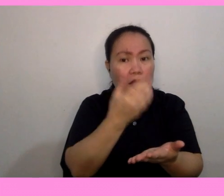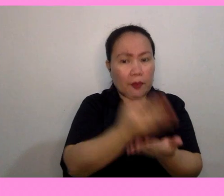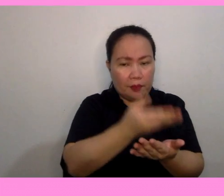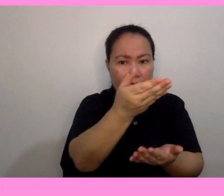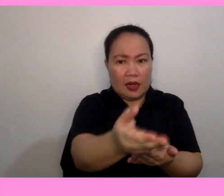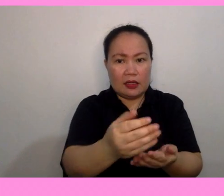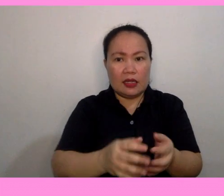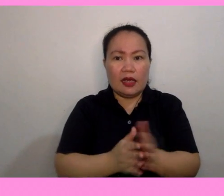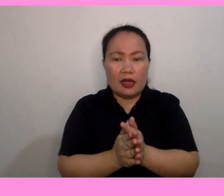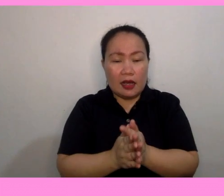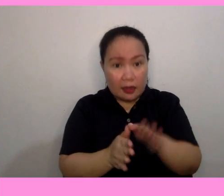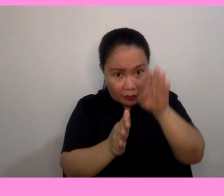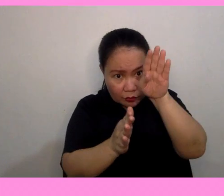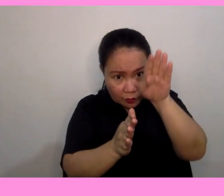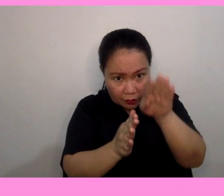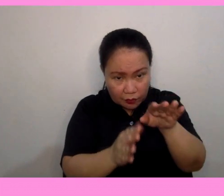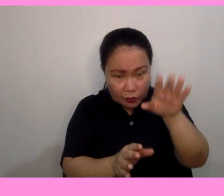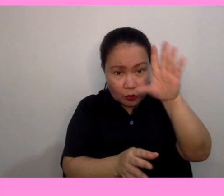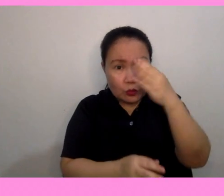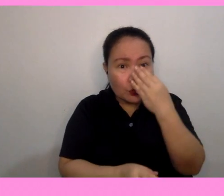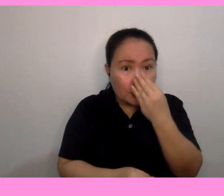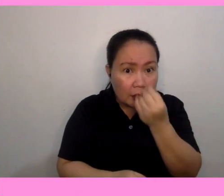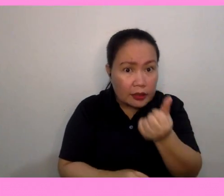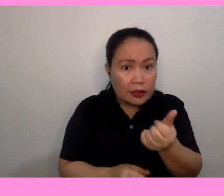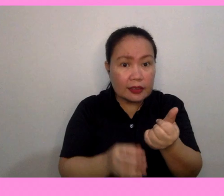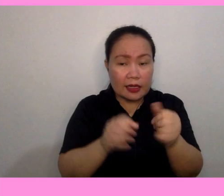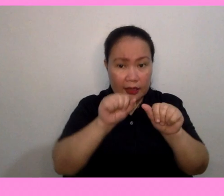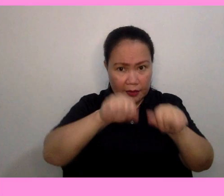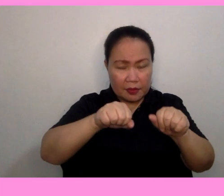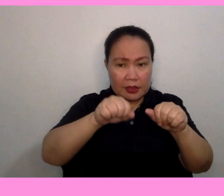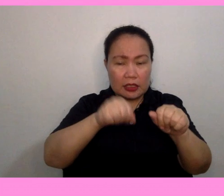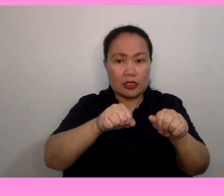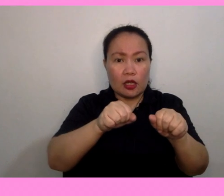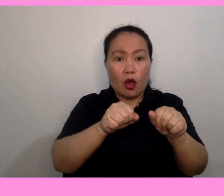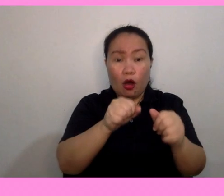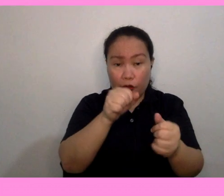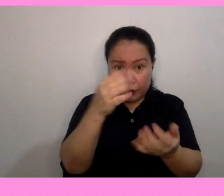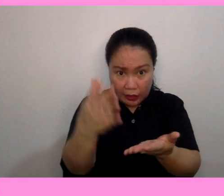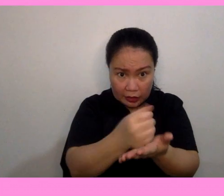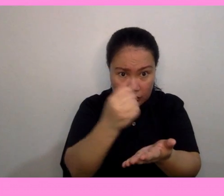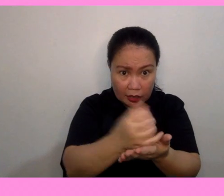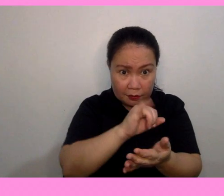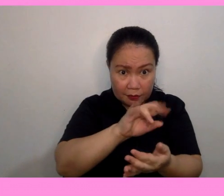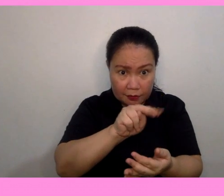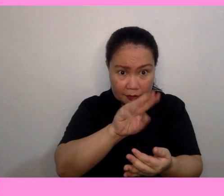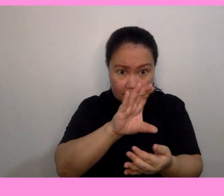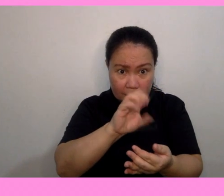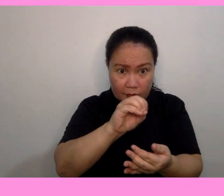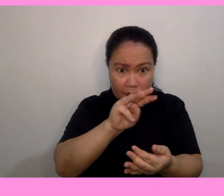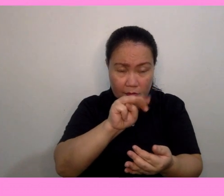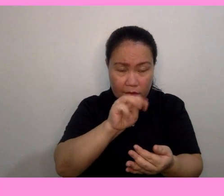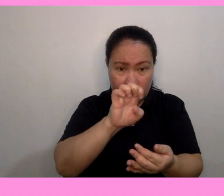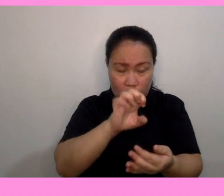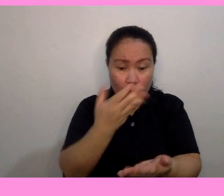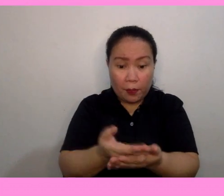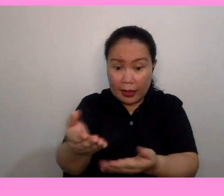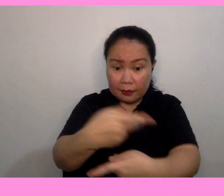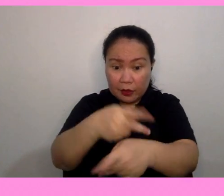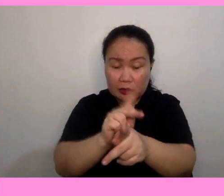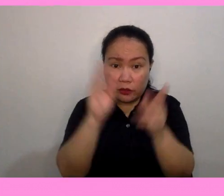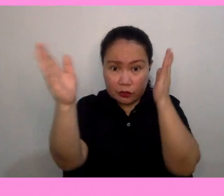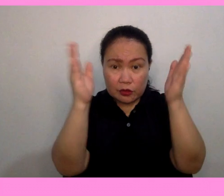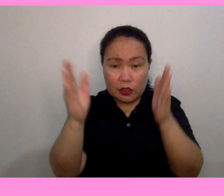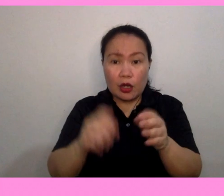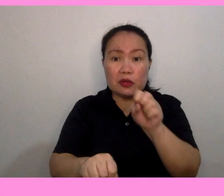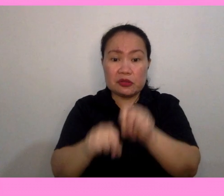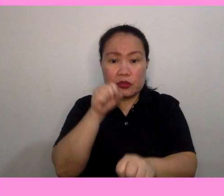maipambili. Lumiliit ang kakayahan ng kita na makabili ng mga produkto o serbisyo, kaya mababawasan